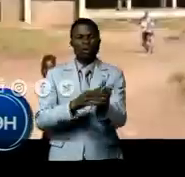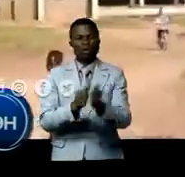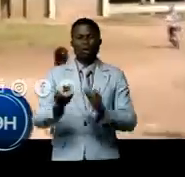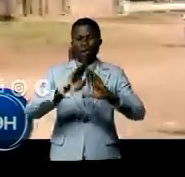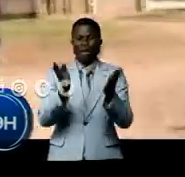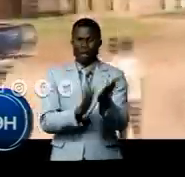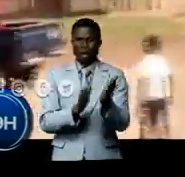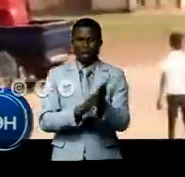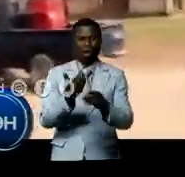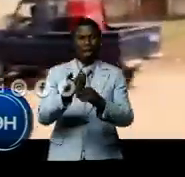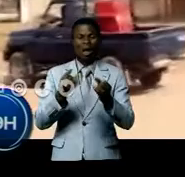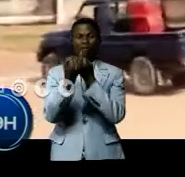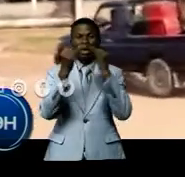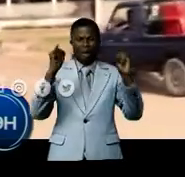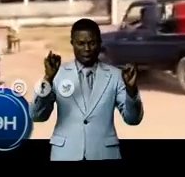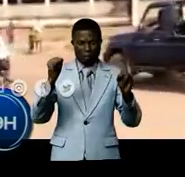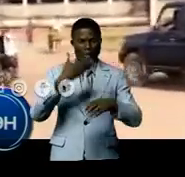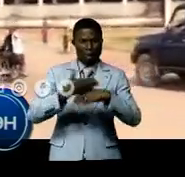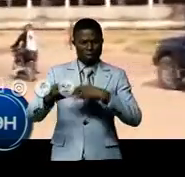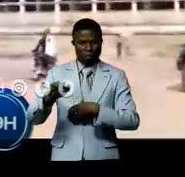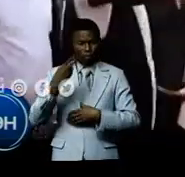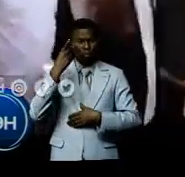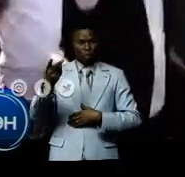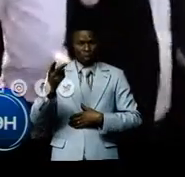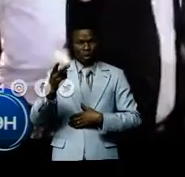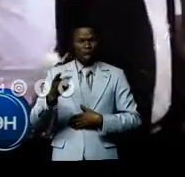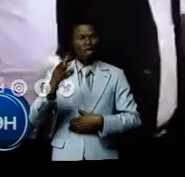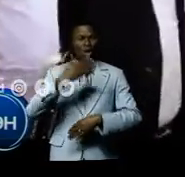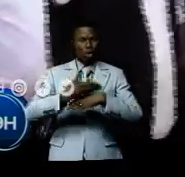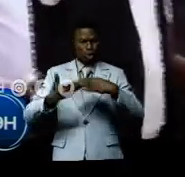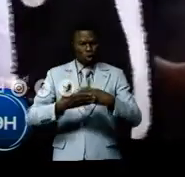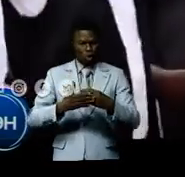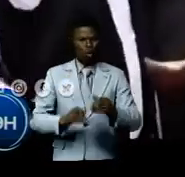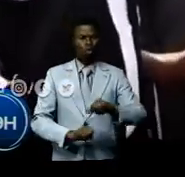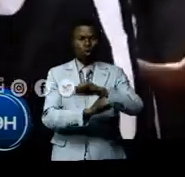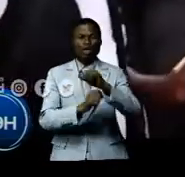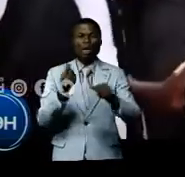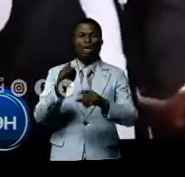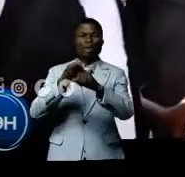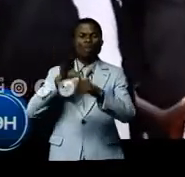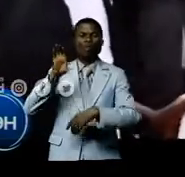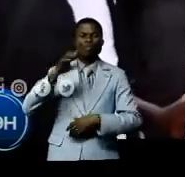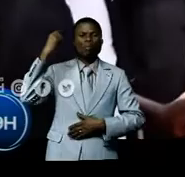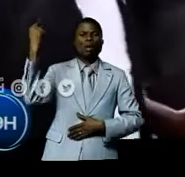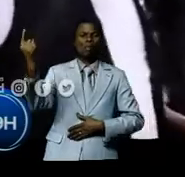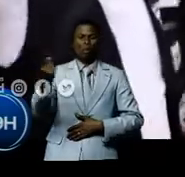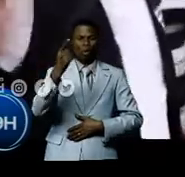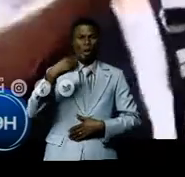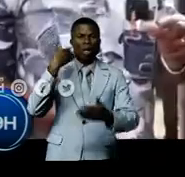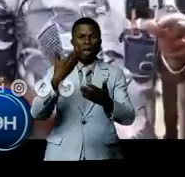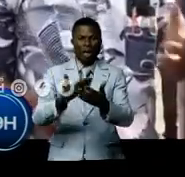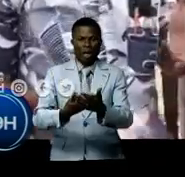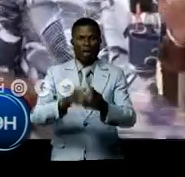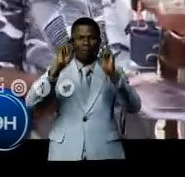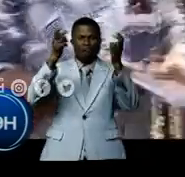écoles d'avant l'indépendance et qui devront subir une couche de jouvence grâce à l'appui financier de la Banque mondiale. L'arrivée à Kananga